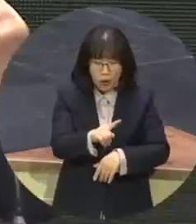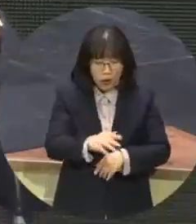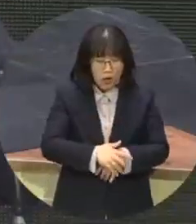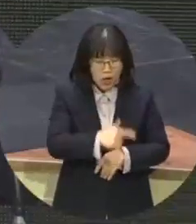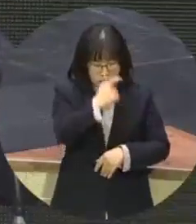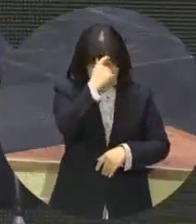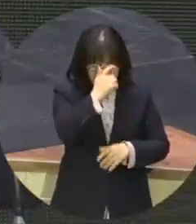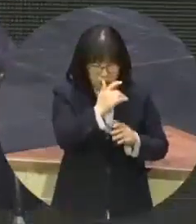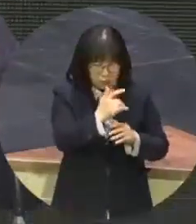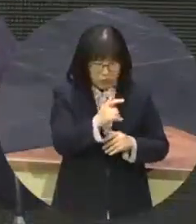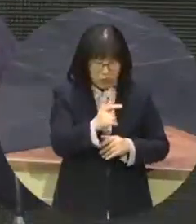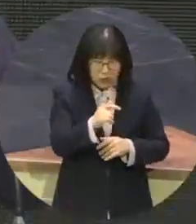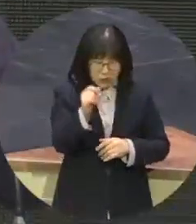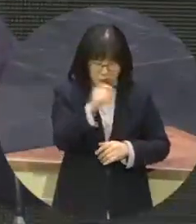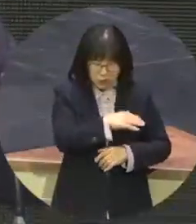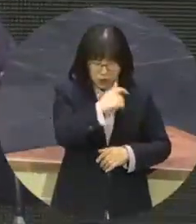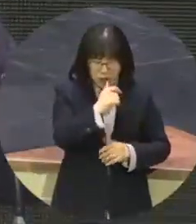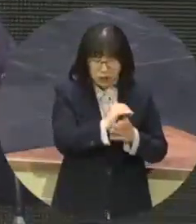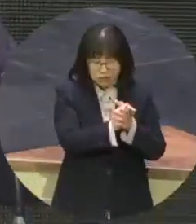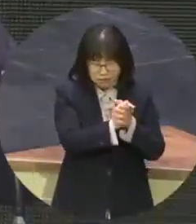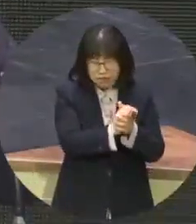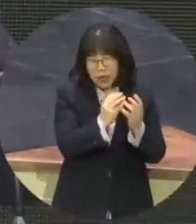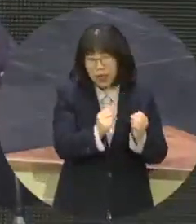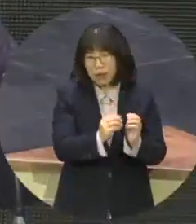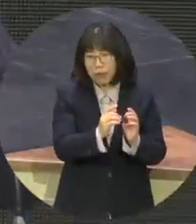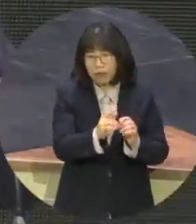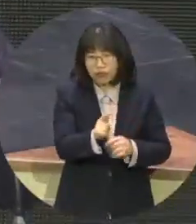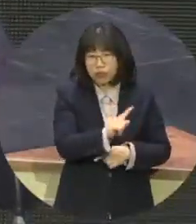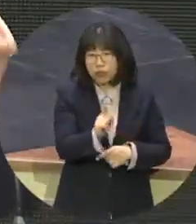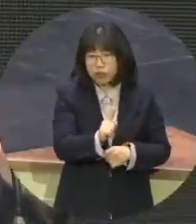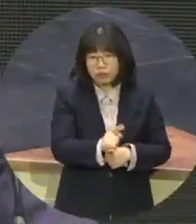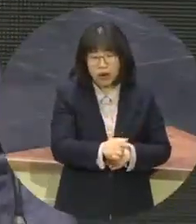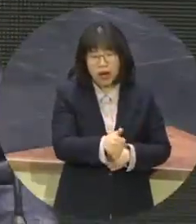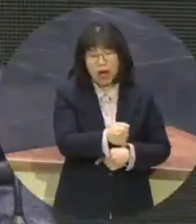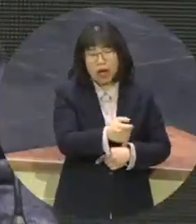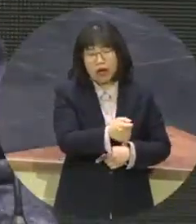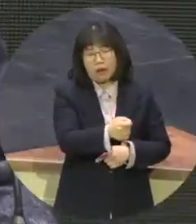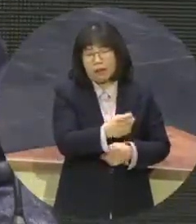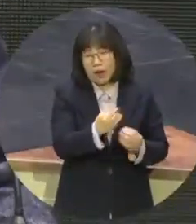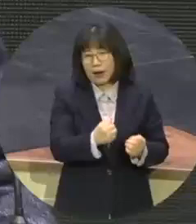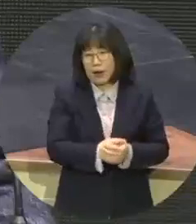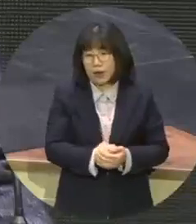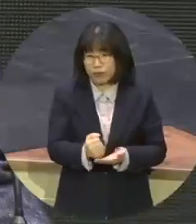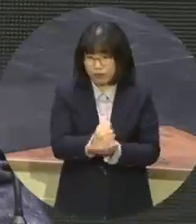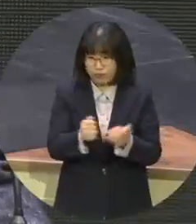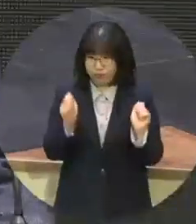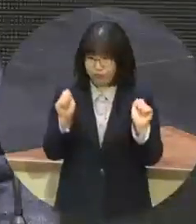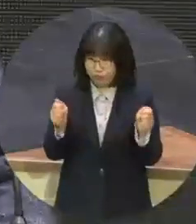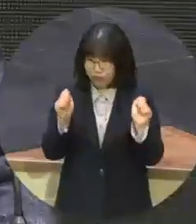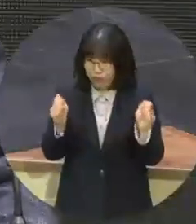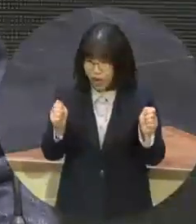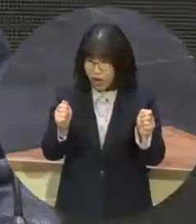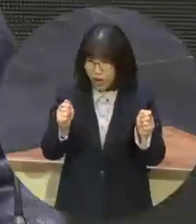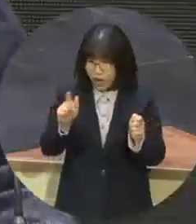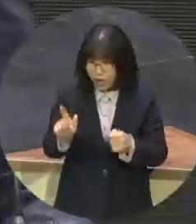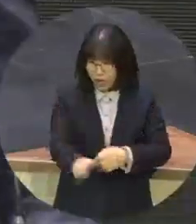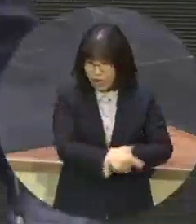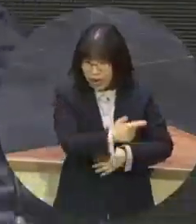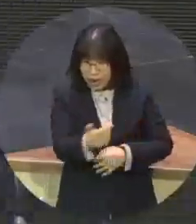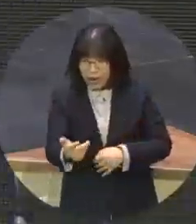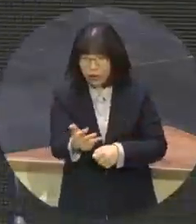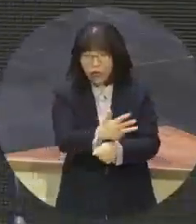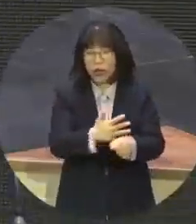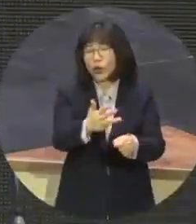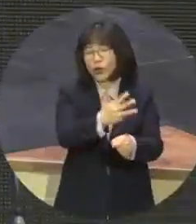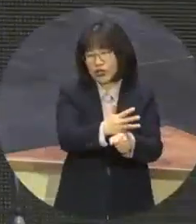종교도 기도 다 있어요. 그래도 다 한다고요. 우리보다 더 많이 한다고요. 무당은요, 하루 8시간 이상 해야 이 신발이